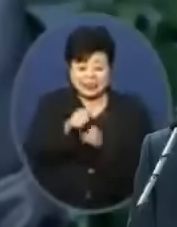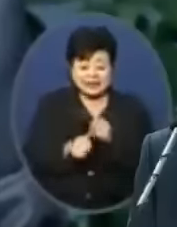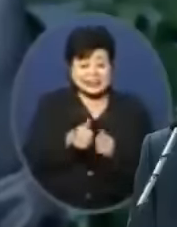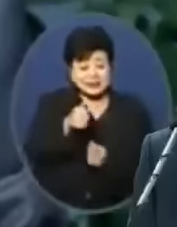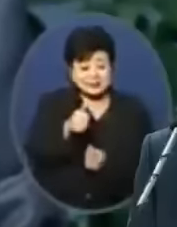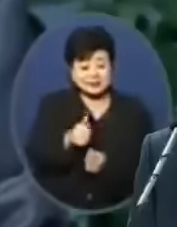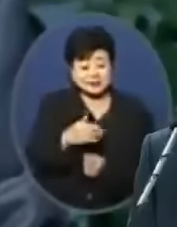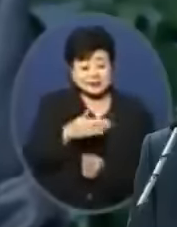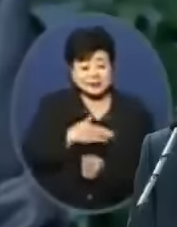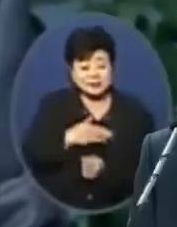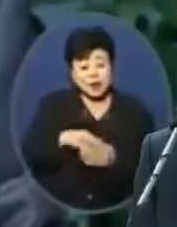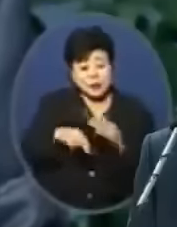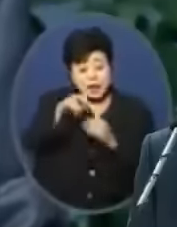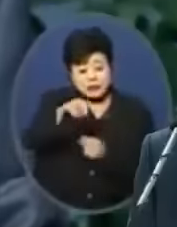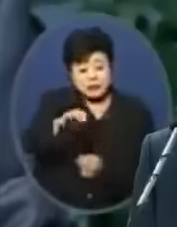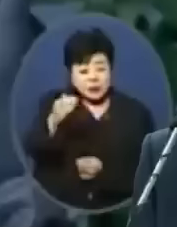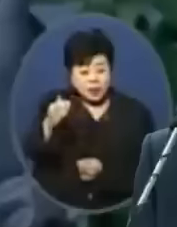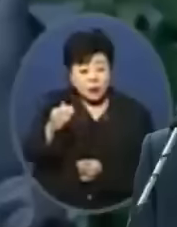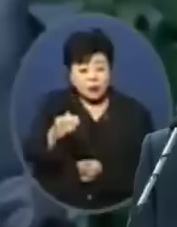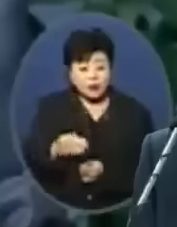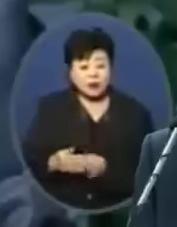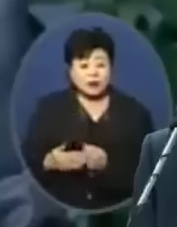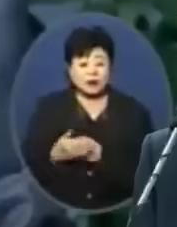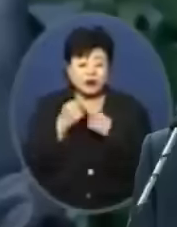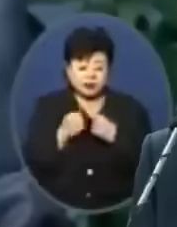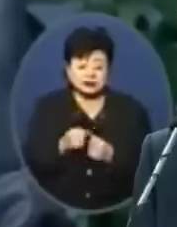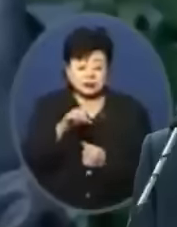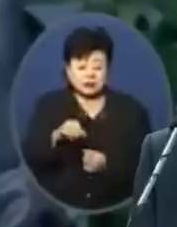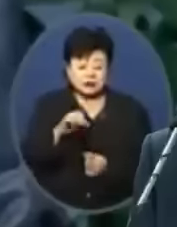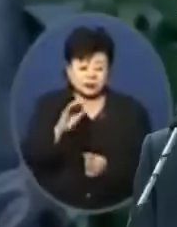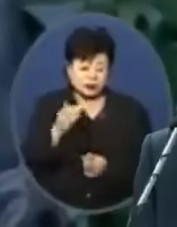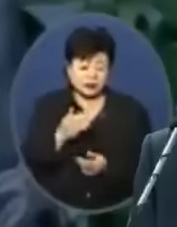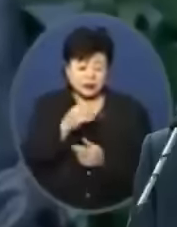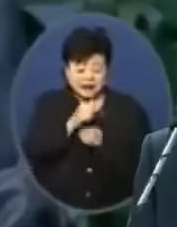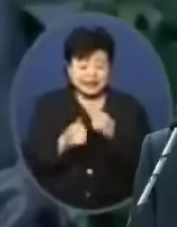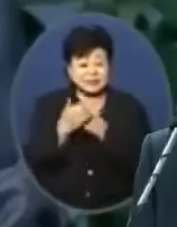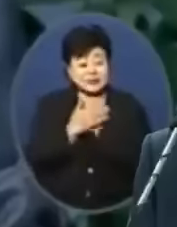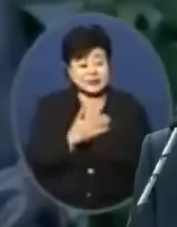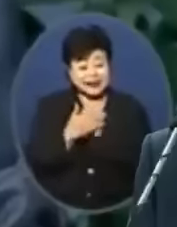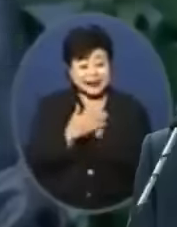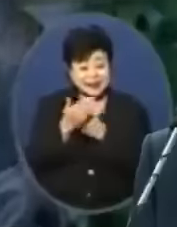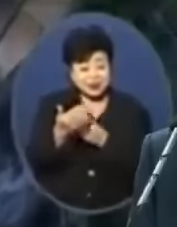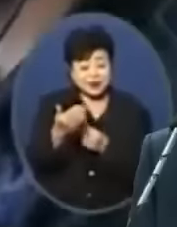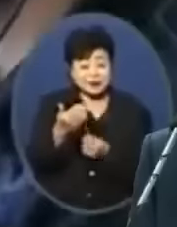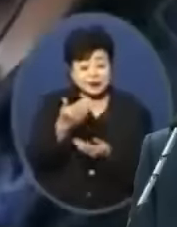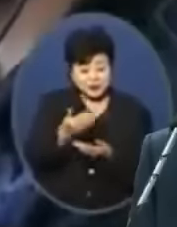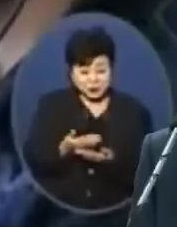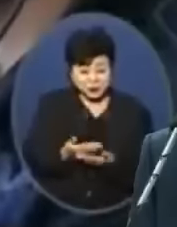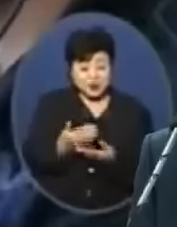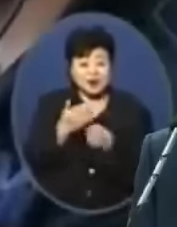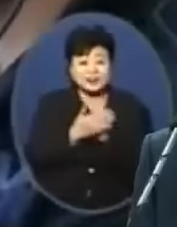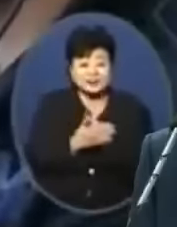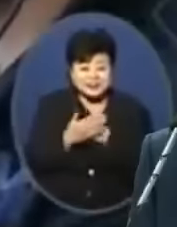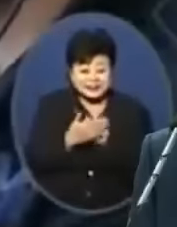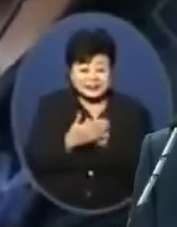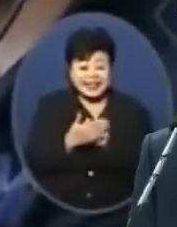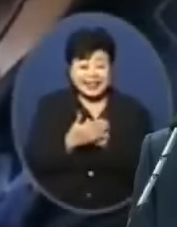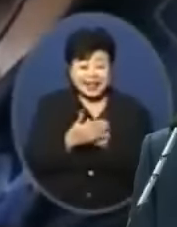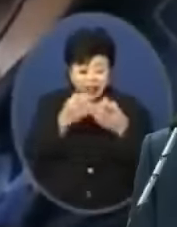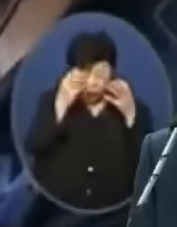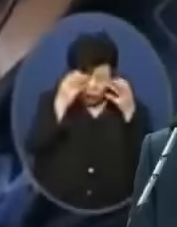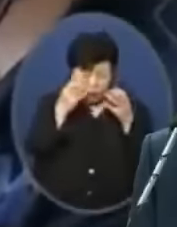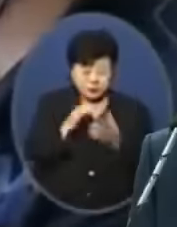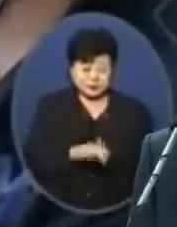하나님이 여러분 피란처가 되고 여러분의 거처가 되면 하나님의 은혜가 여러분에게 주어지고 은혜가